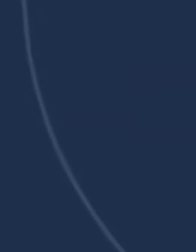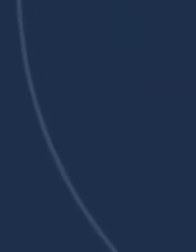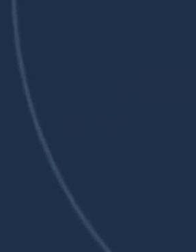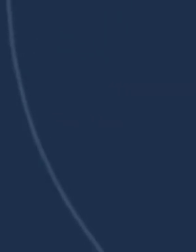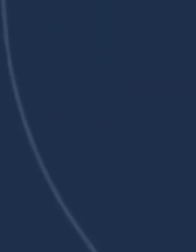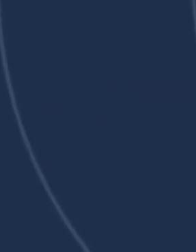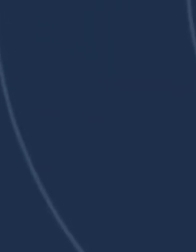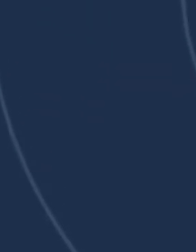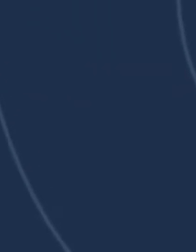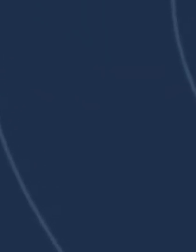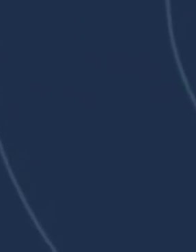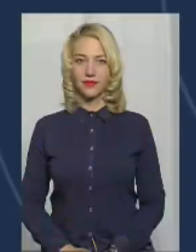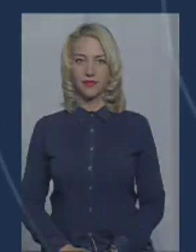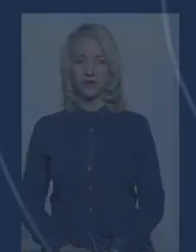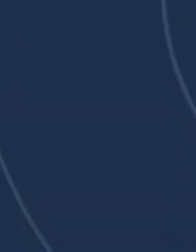Музика